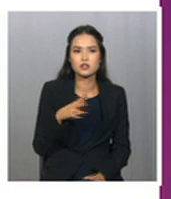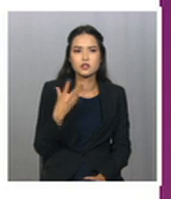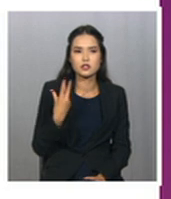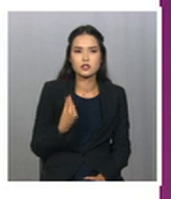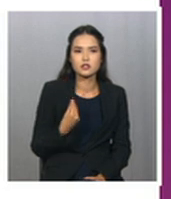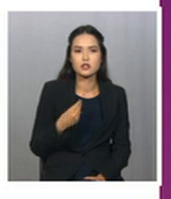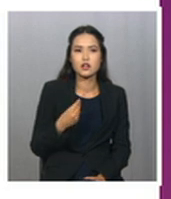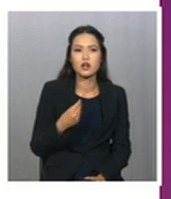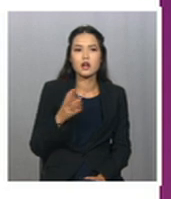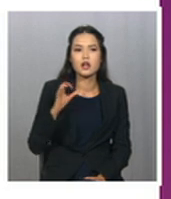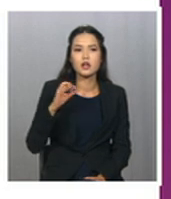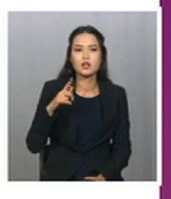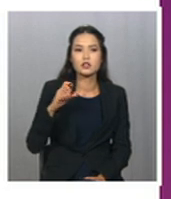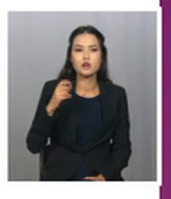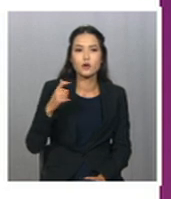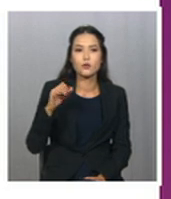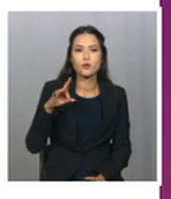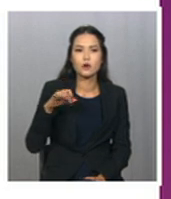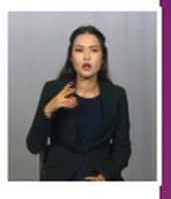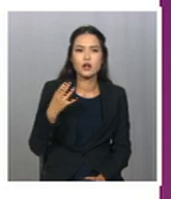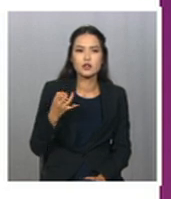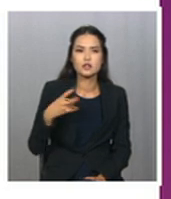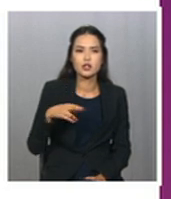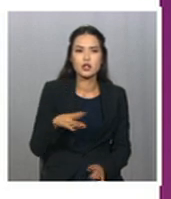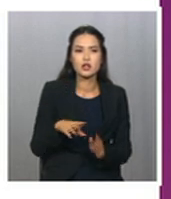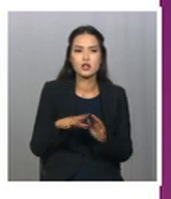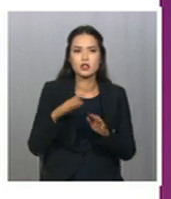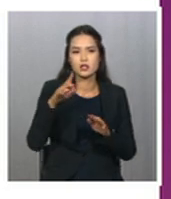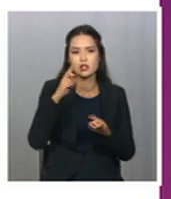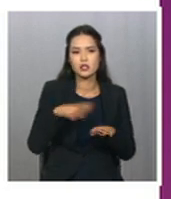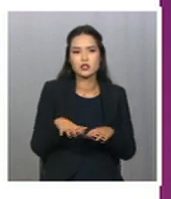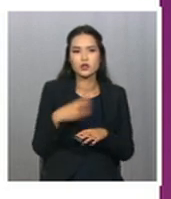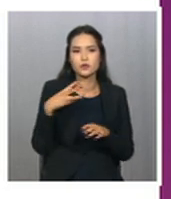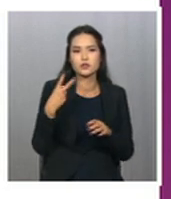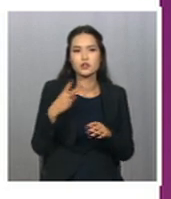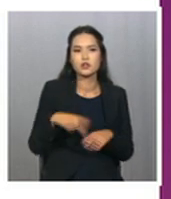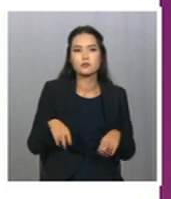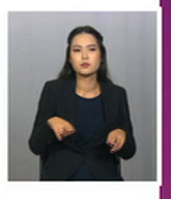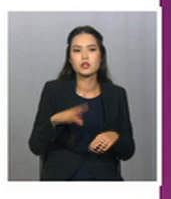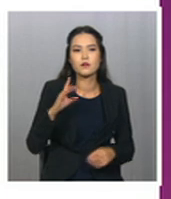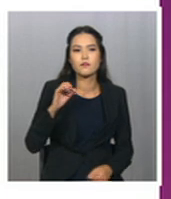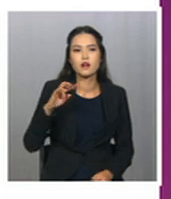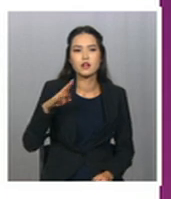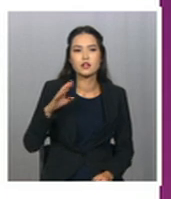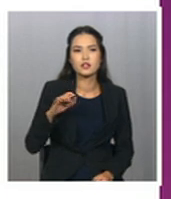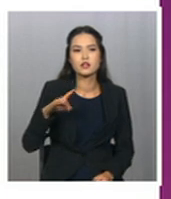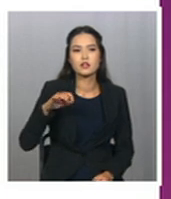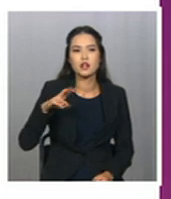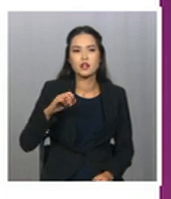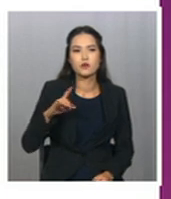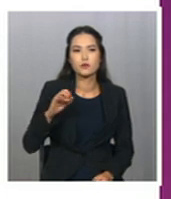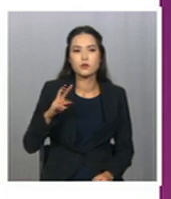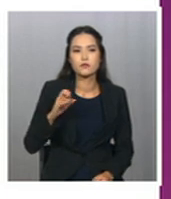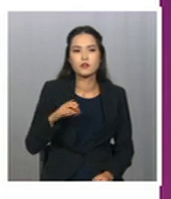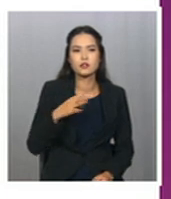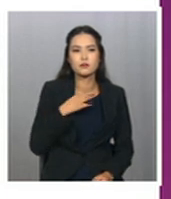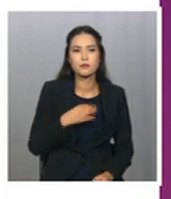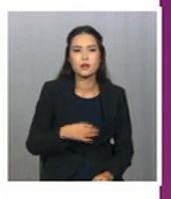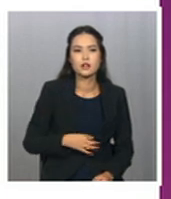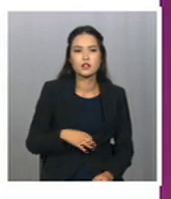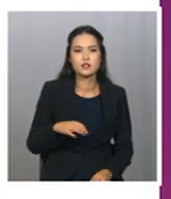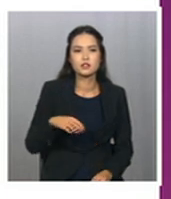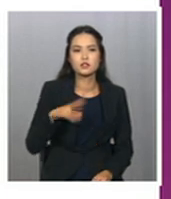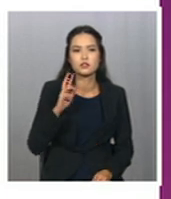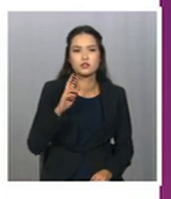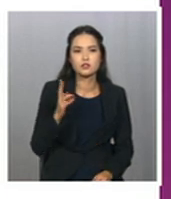арналған инаугурацияда елдің 32-ші президенті Франклин Делано Рузвельт баласының иығына сүйеніп тұрып,